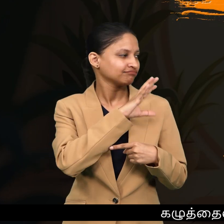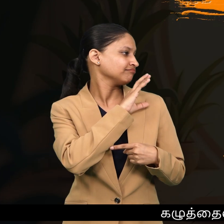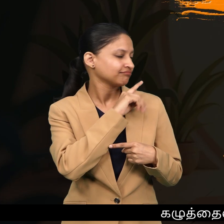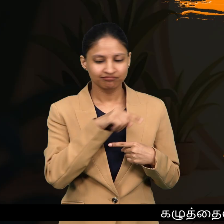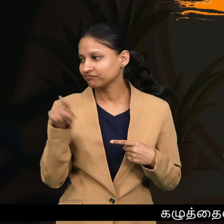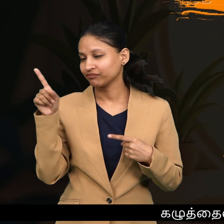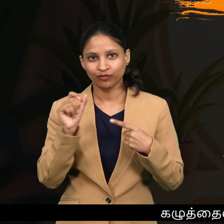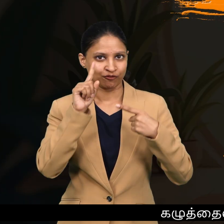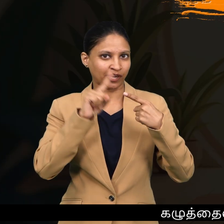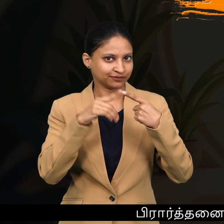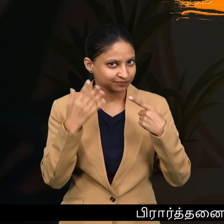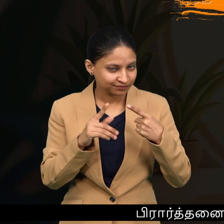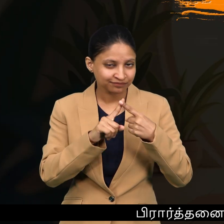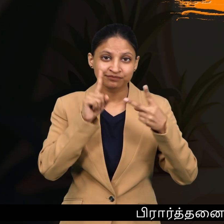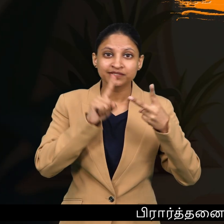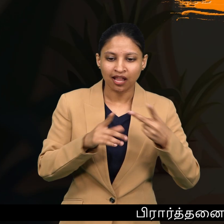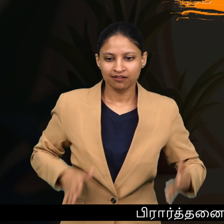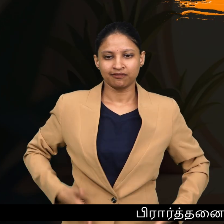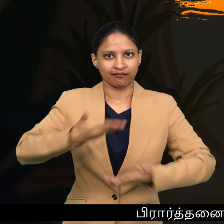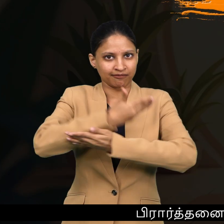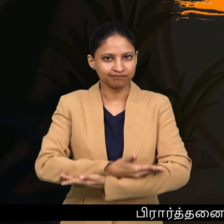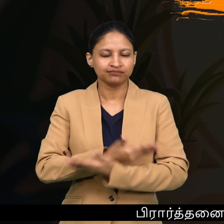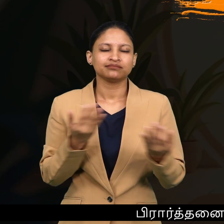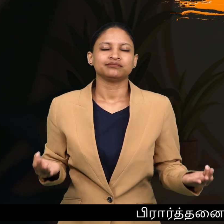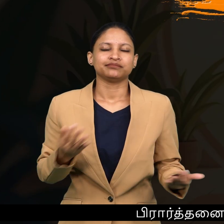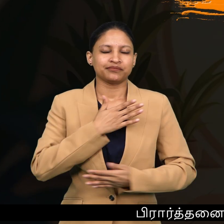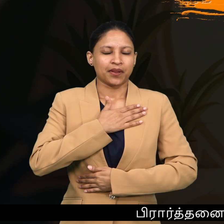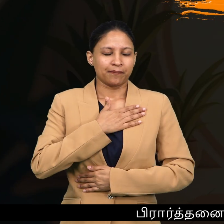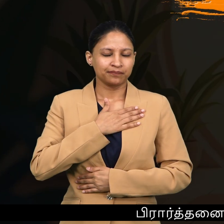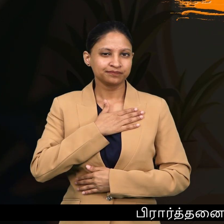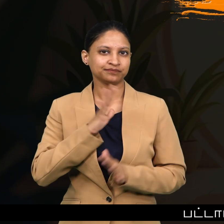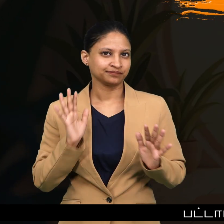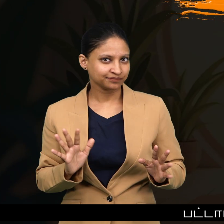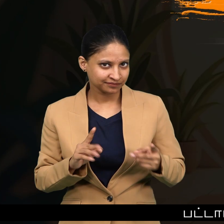கழுத்தை வளைத்தல் பயிற்சி, பிரார்த்தனை நிலை ஆசன பயிற்சி,